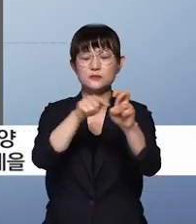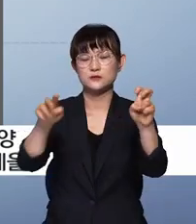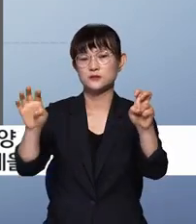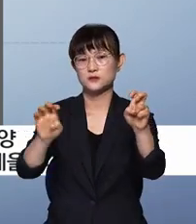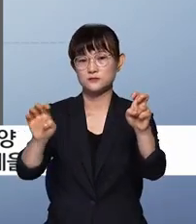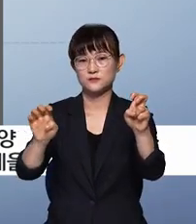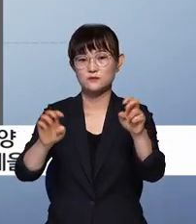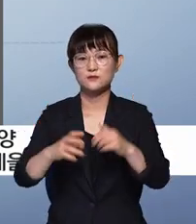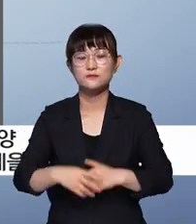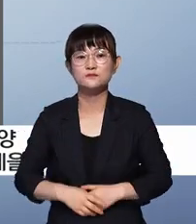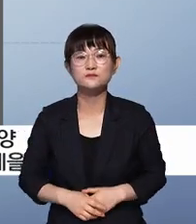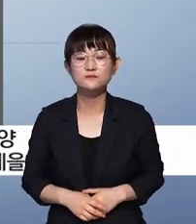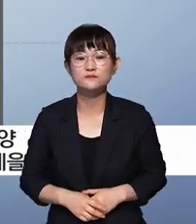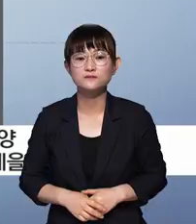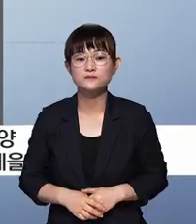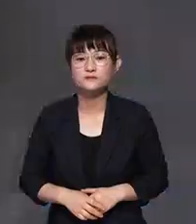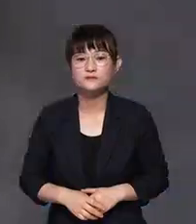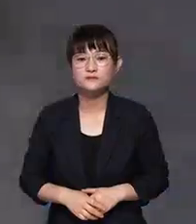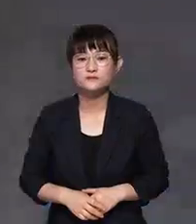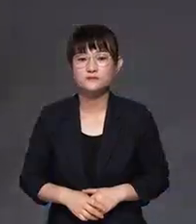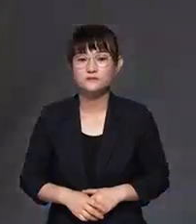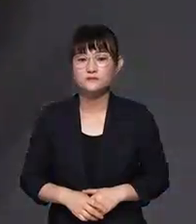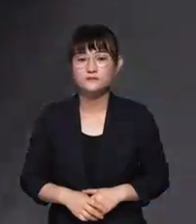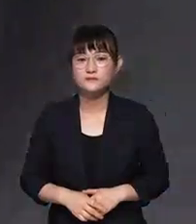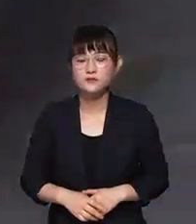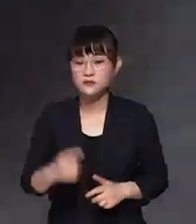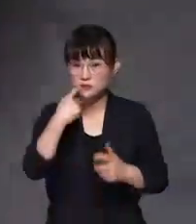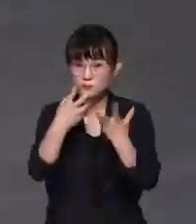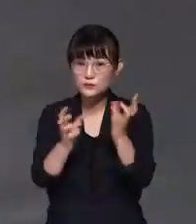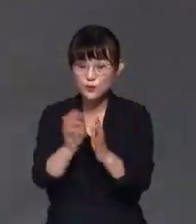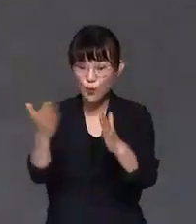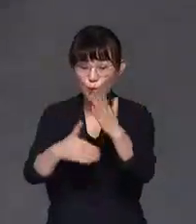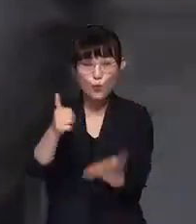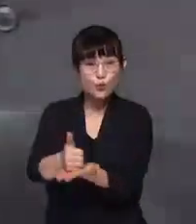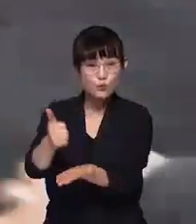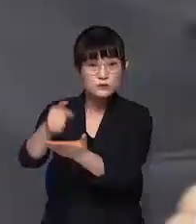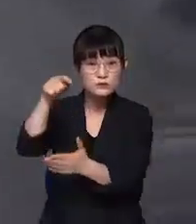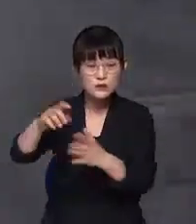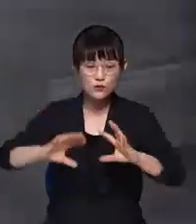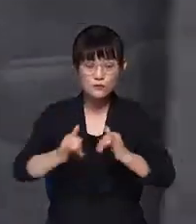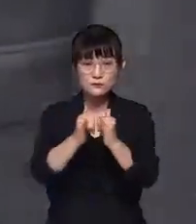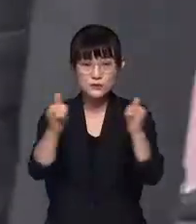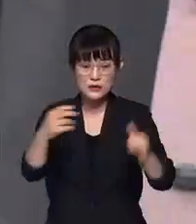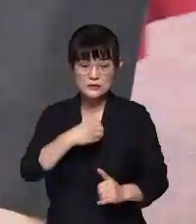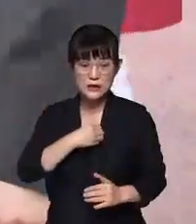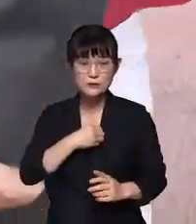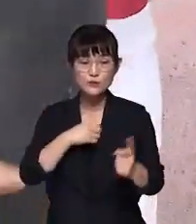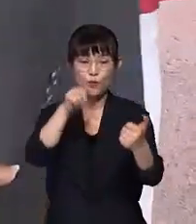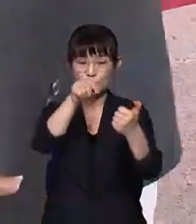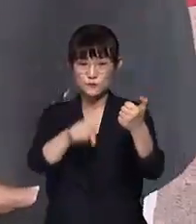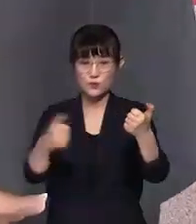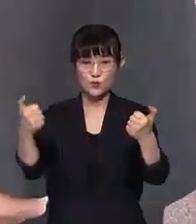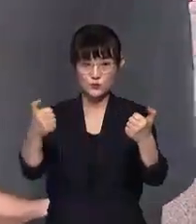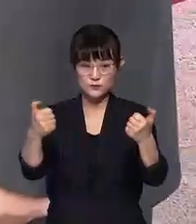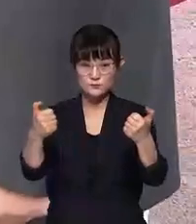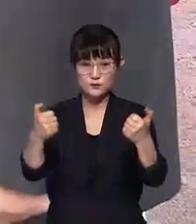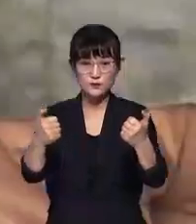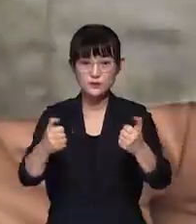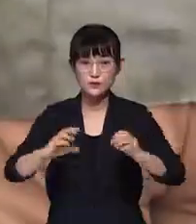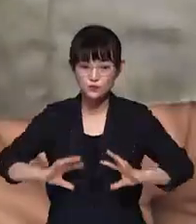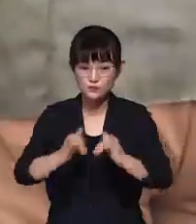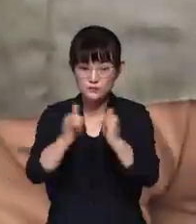20에서 40%의 분포를 보였습니다. 민주당 공천은 국민과 권리당원 의사를 50대 50으로 반영하는